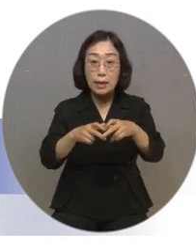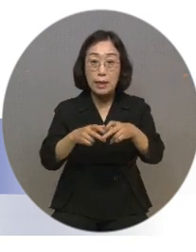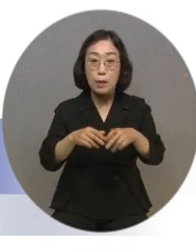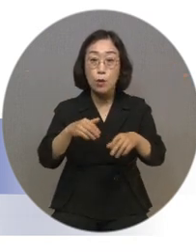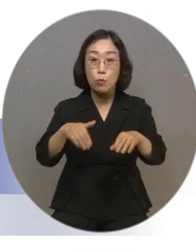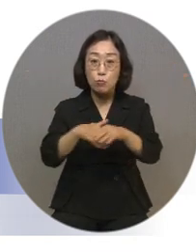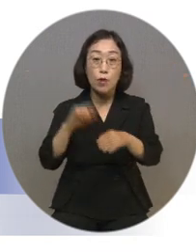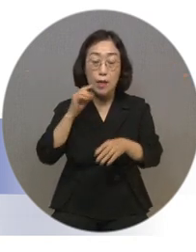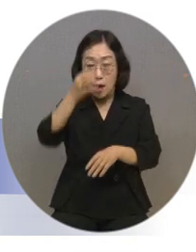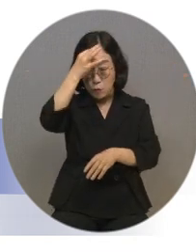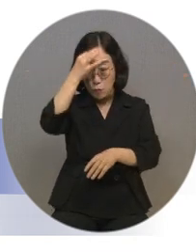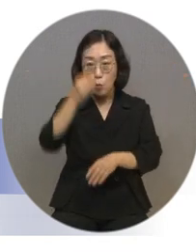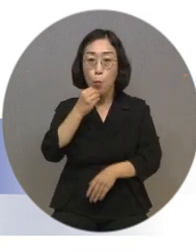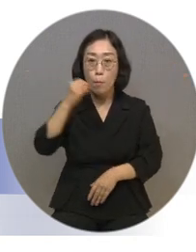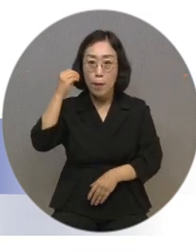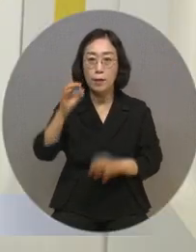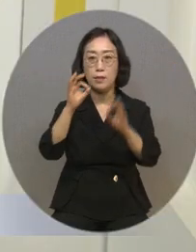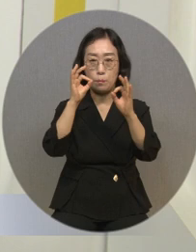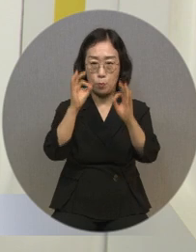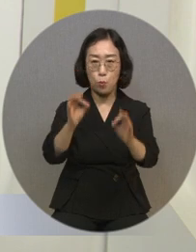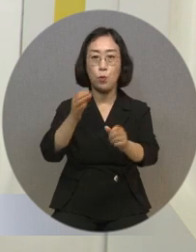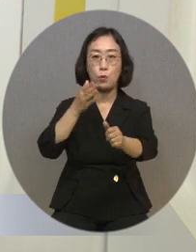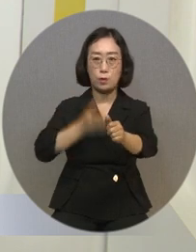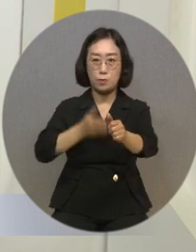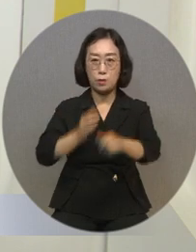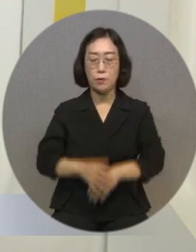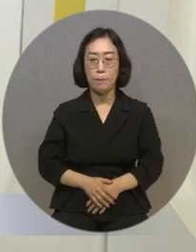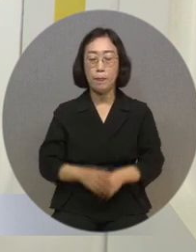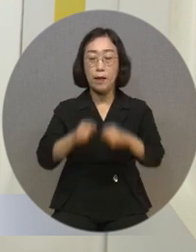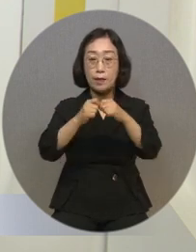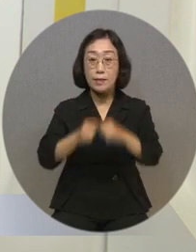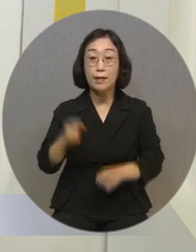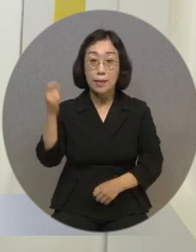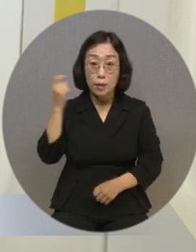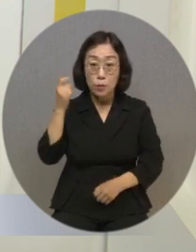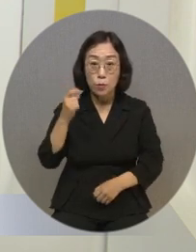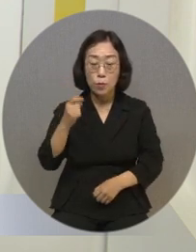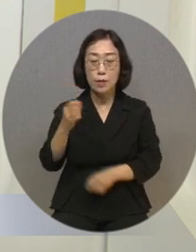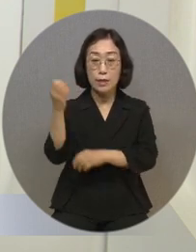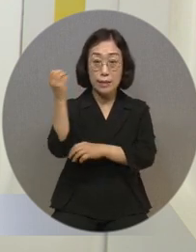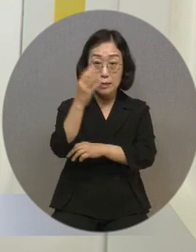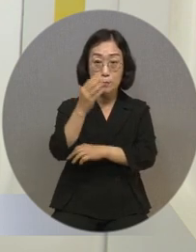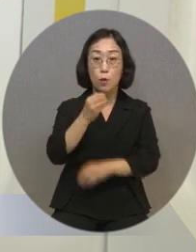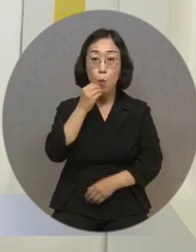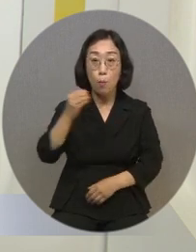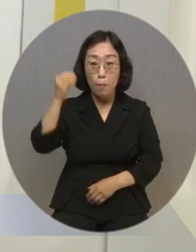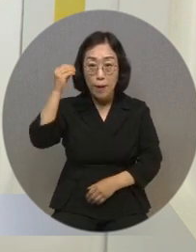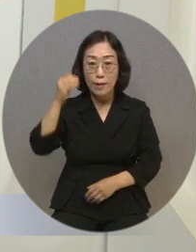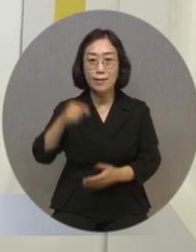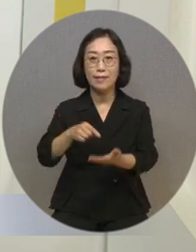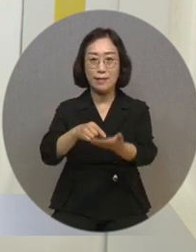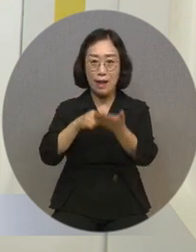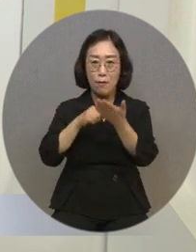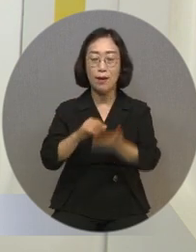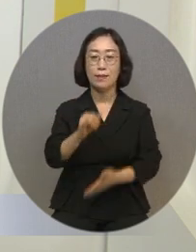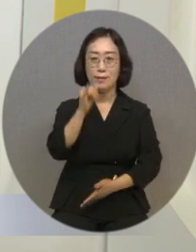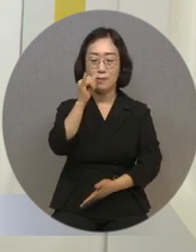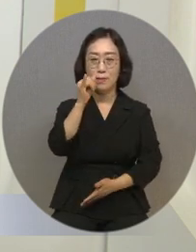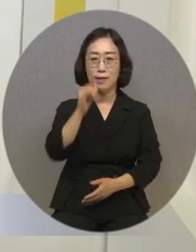홈페이지에서 확인할 수 있습니다 더 자세한 뉴스는 장애인 신문과 웰페어 뉴스 홈페이지를 통해 확인할 수